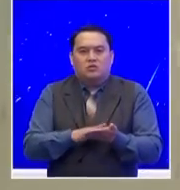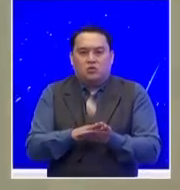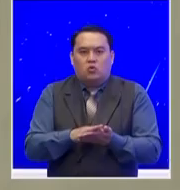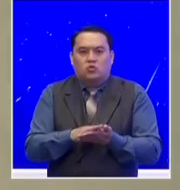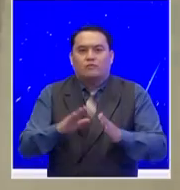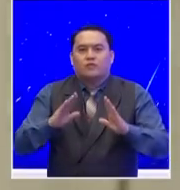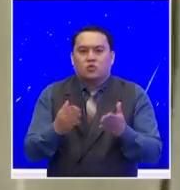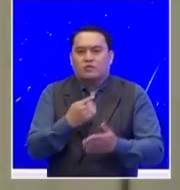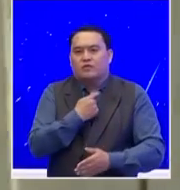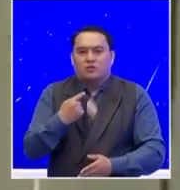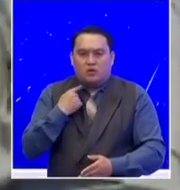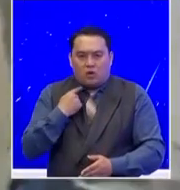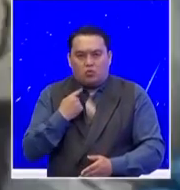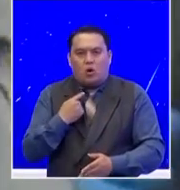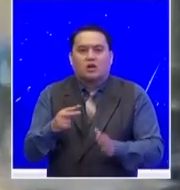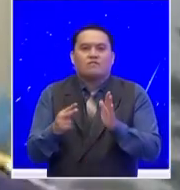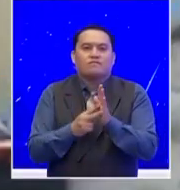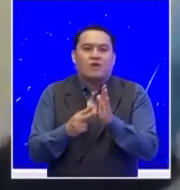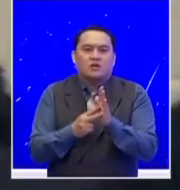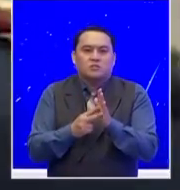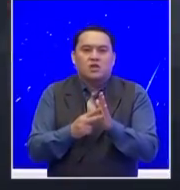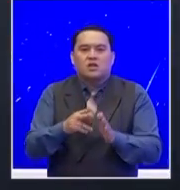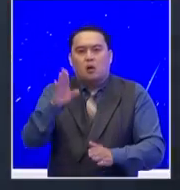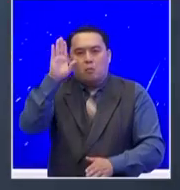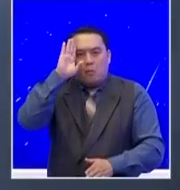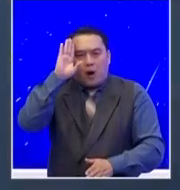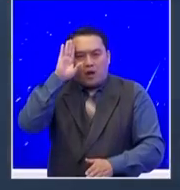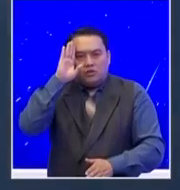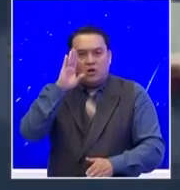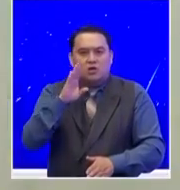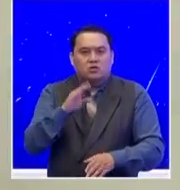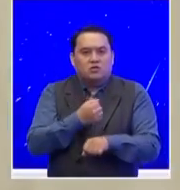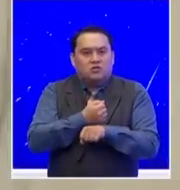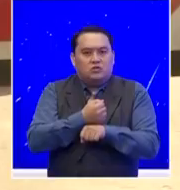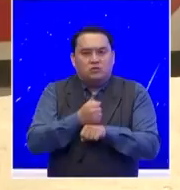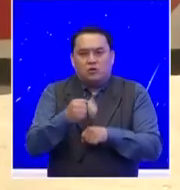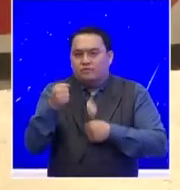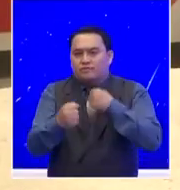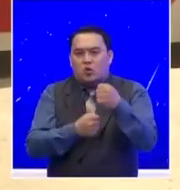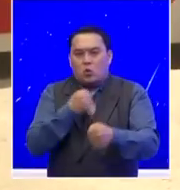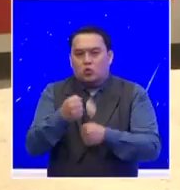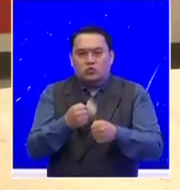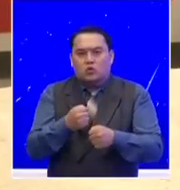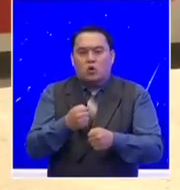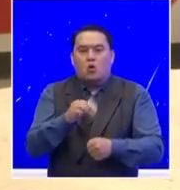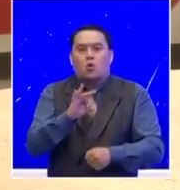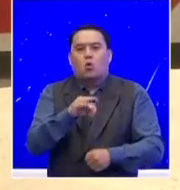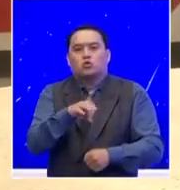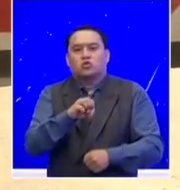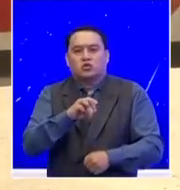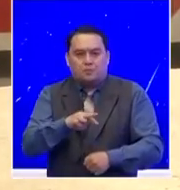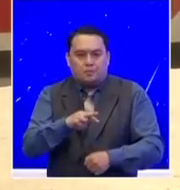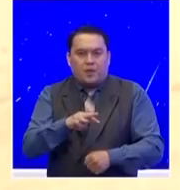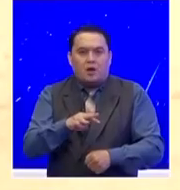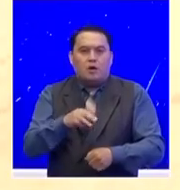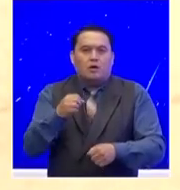сравнение с происшествием, имевшим место в Талдыкургане. 8-летний мальчик подвергся зверскому избиению со стороны своего отчима. От